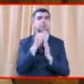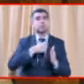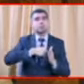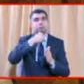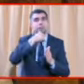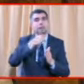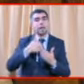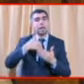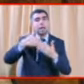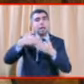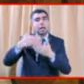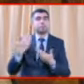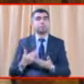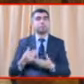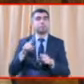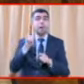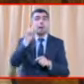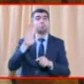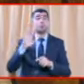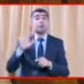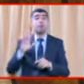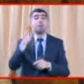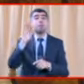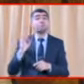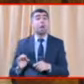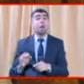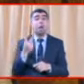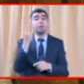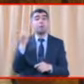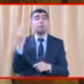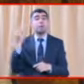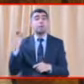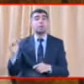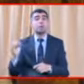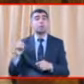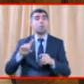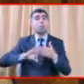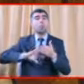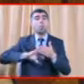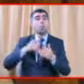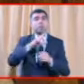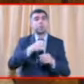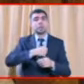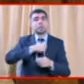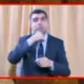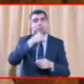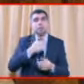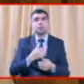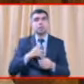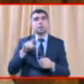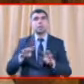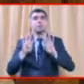والمسنين. 15% من ساكنة المغرب سنة 2030 غادي تكون من شيوخ المسنين مقابل 8%